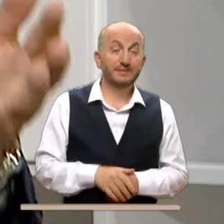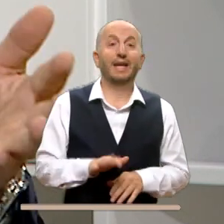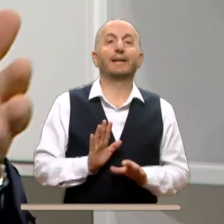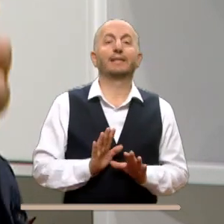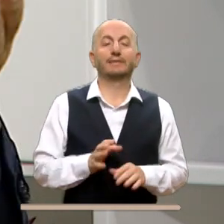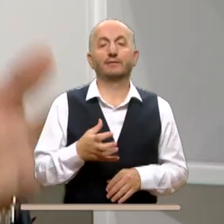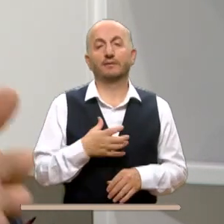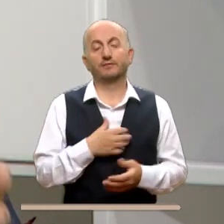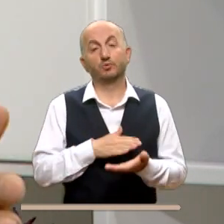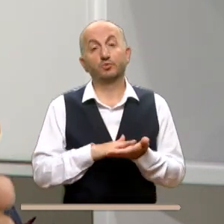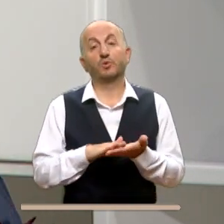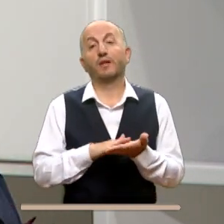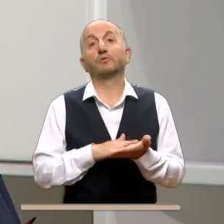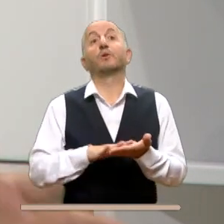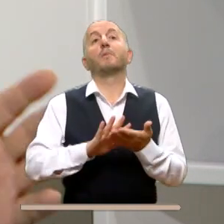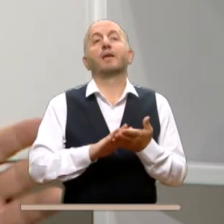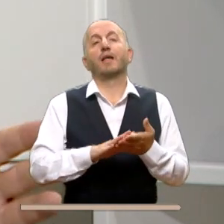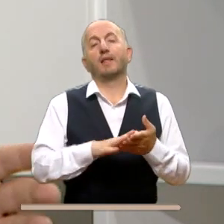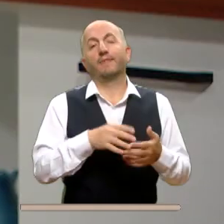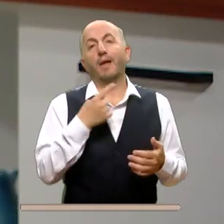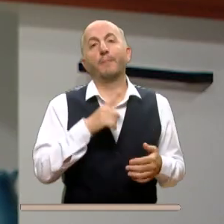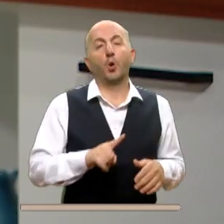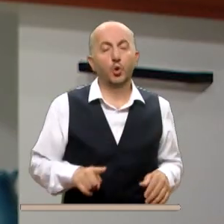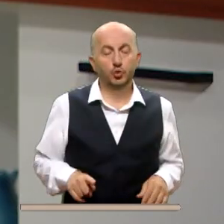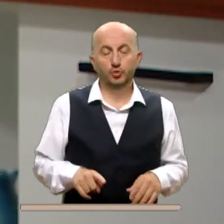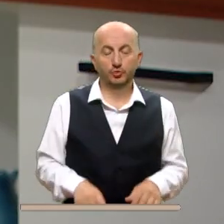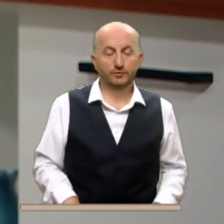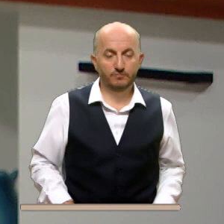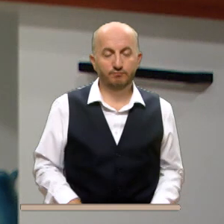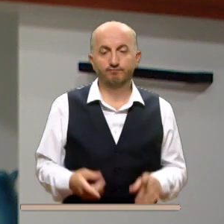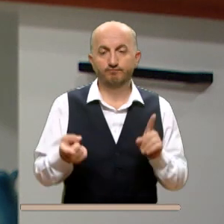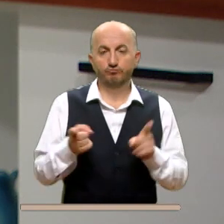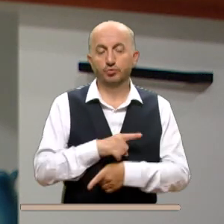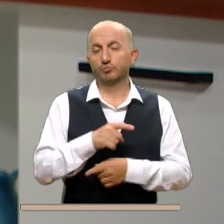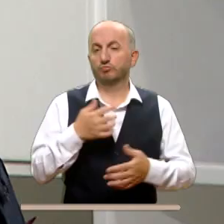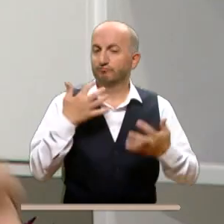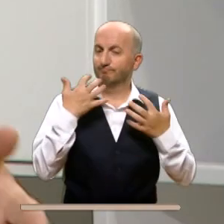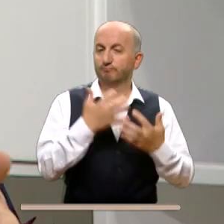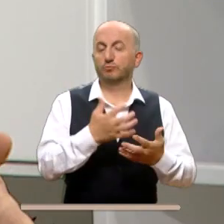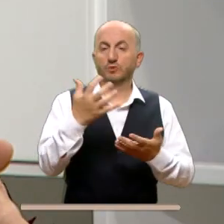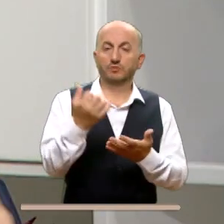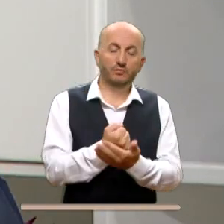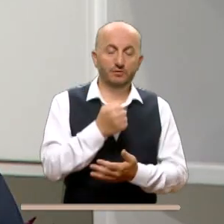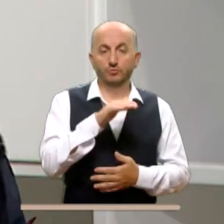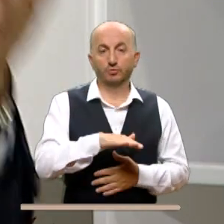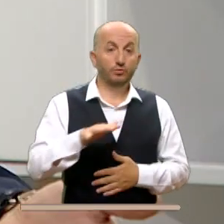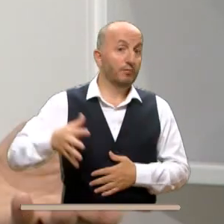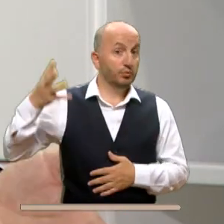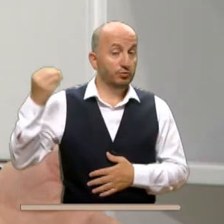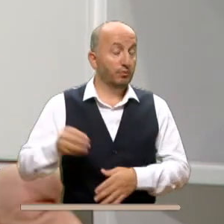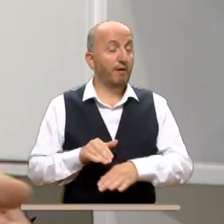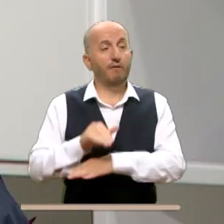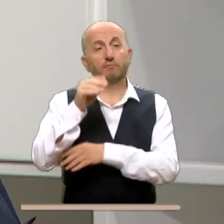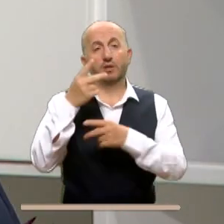Kendisini toparlar, toparlamasa kendisi bilir demiyoruz. Bu tür ilgiyle kazandığımız çocuklarımız oluyor. Şu anda hayata